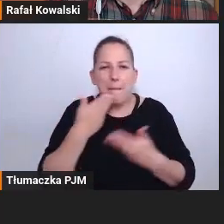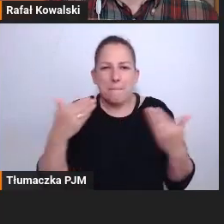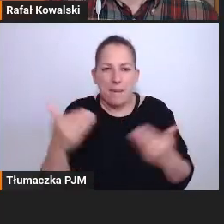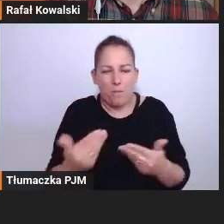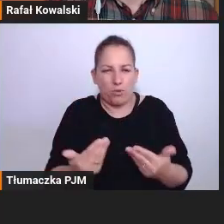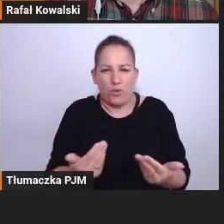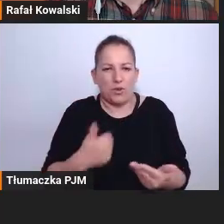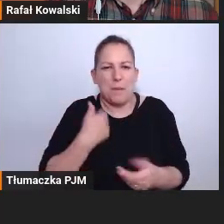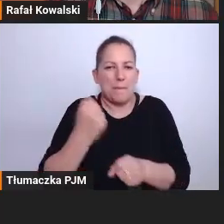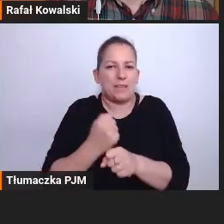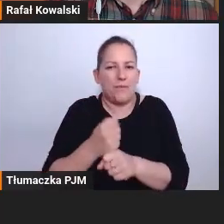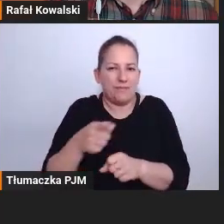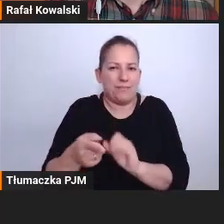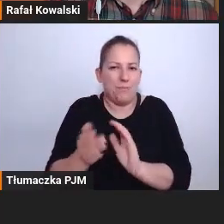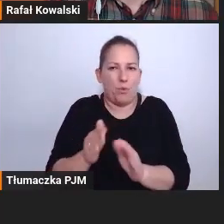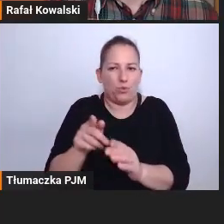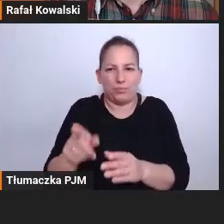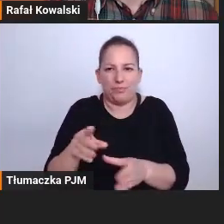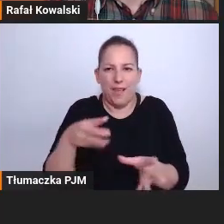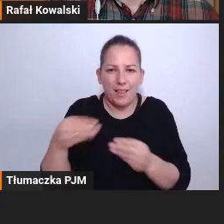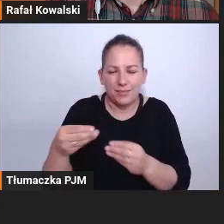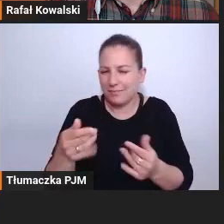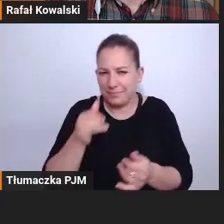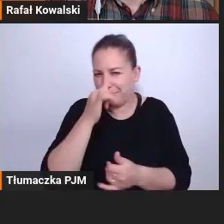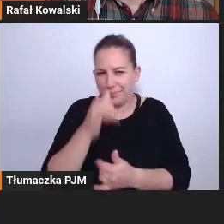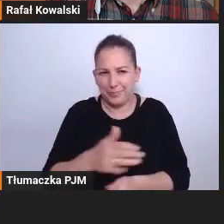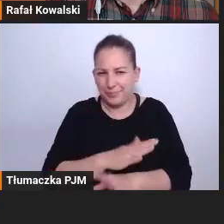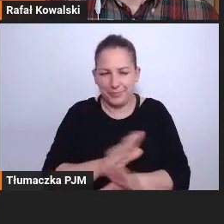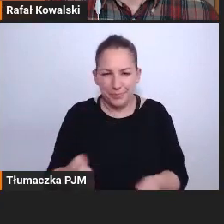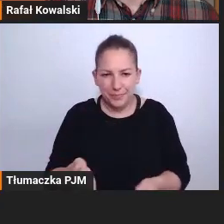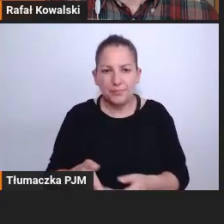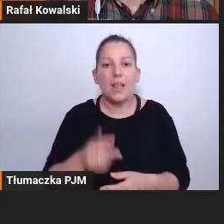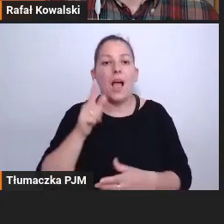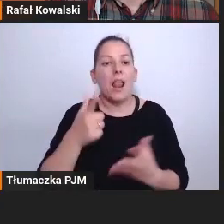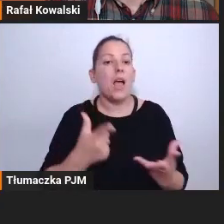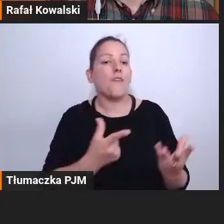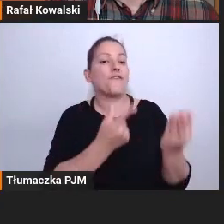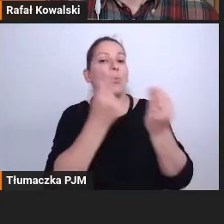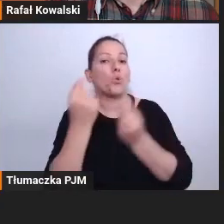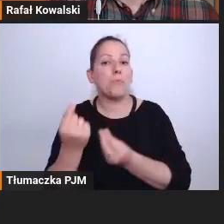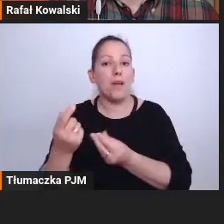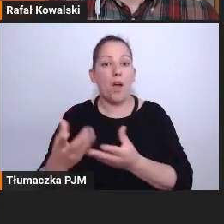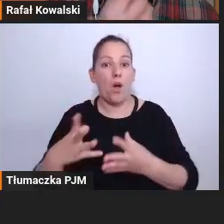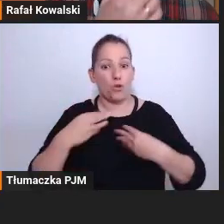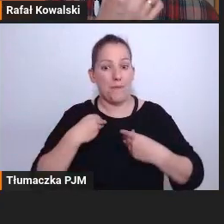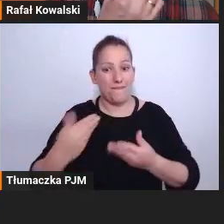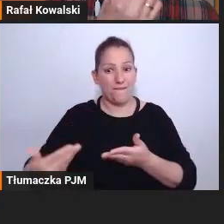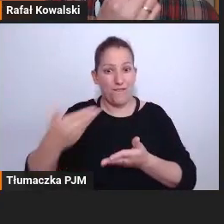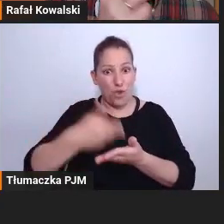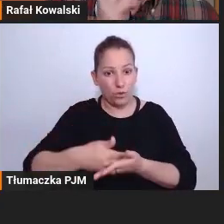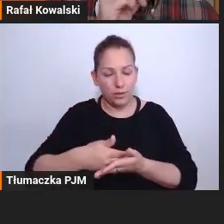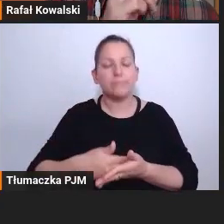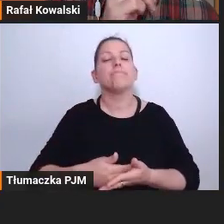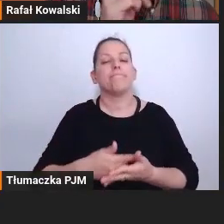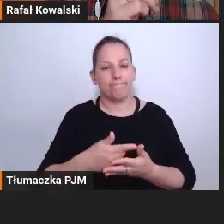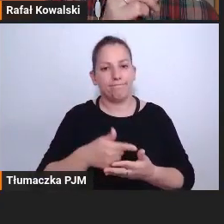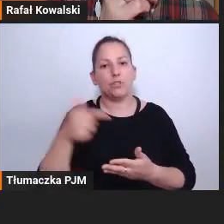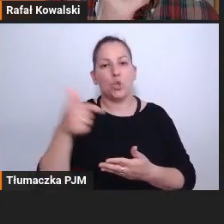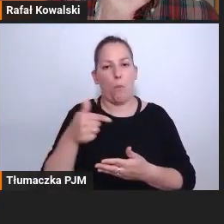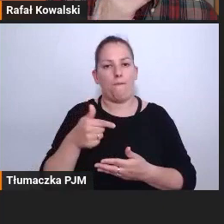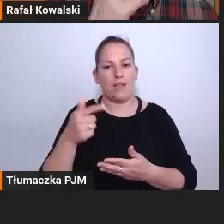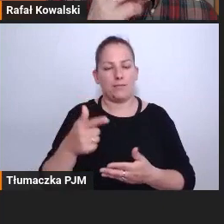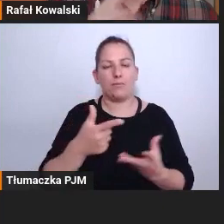możliwości, żeby pracownik w ten sposób tę pracę wykonywał. Natomiast w ciągu 7 dni od otrzymania takiego wniosku od pracownika jesteście